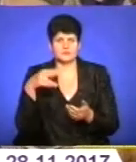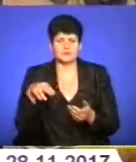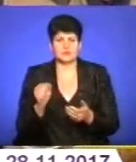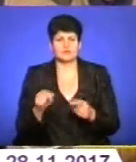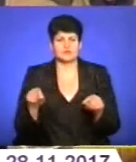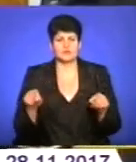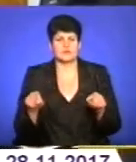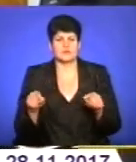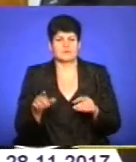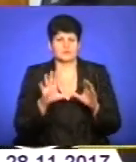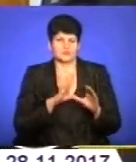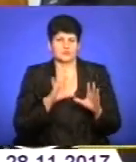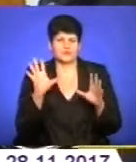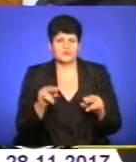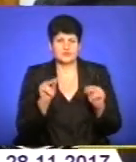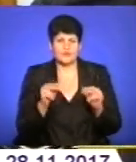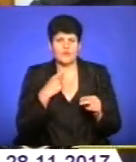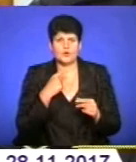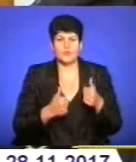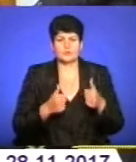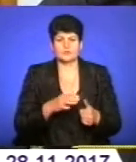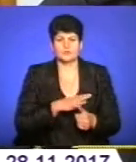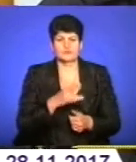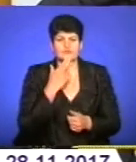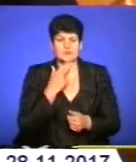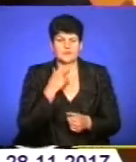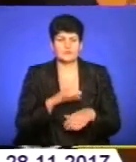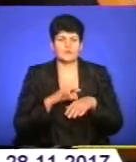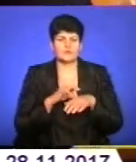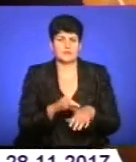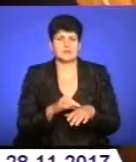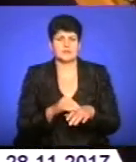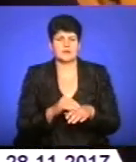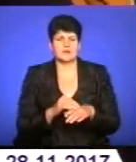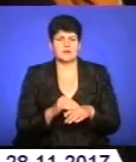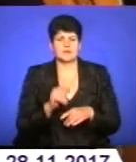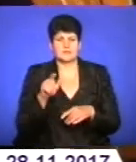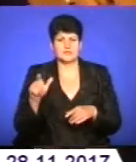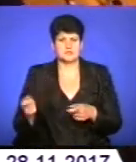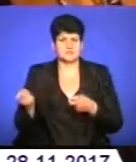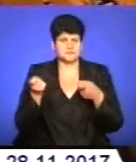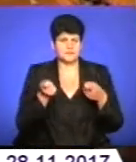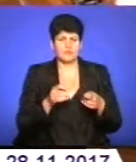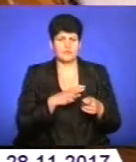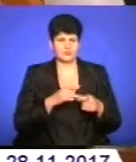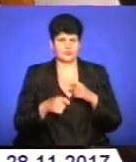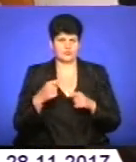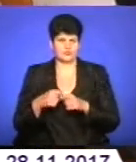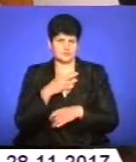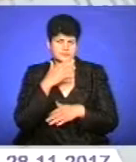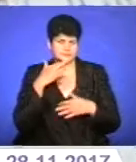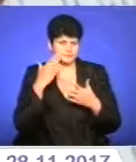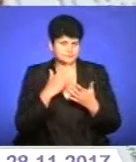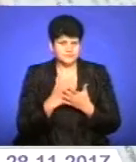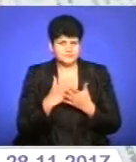відновити справедливість. Кажуть, конкурс, який проводили у червні на право здійснення пасажирських перевезень, відбувся з суттєвими порушеннями. І тепер